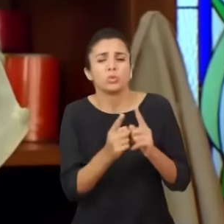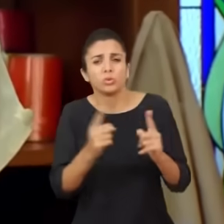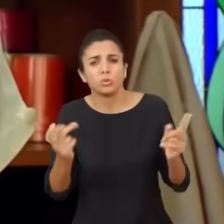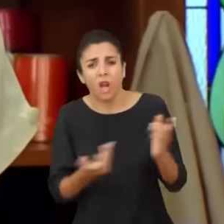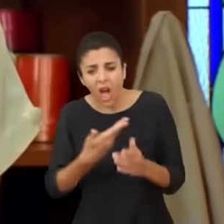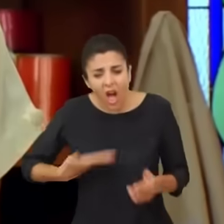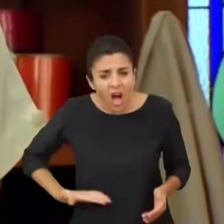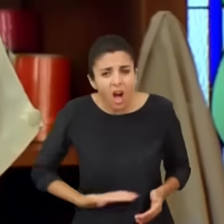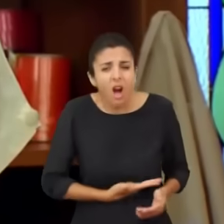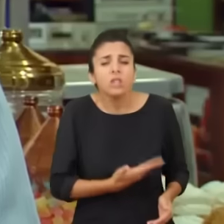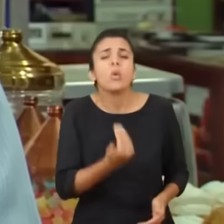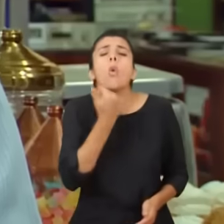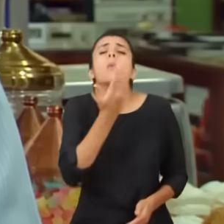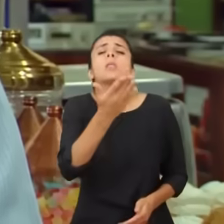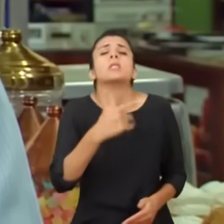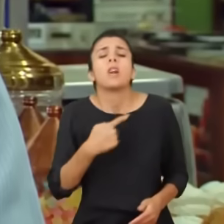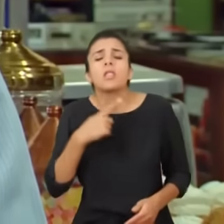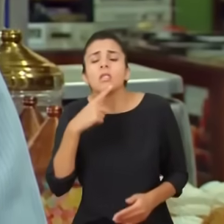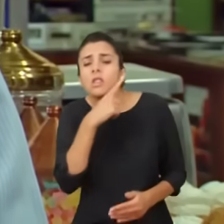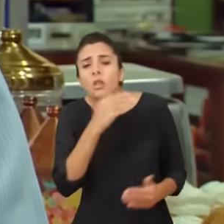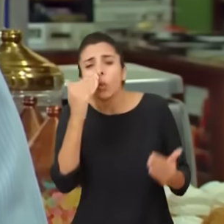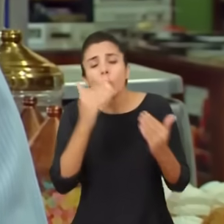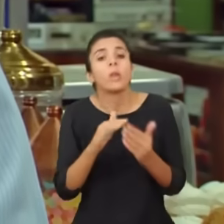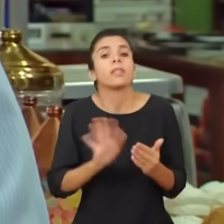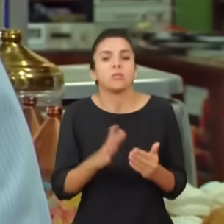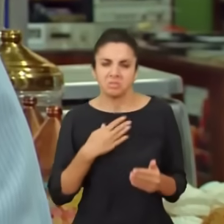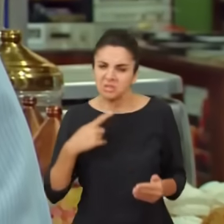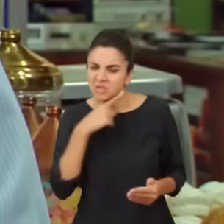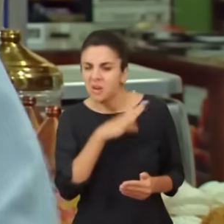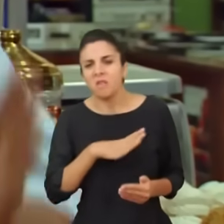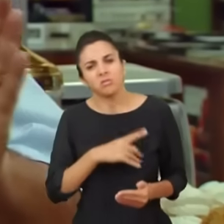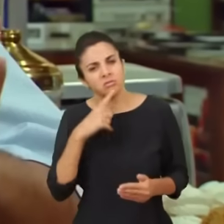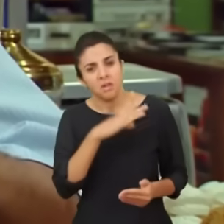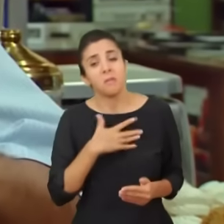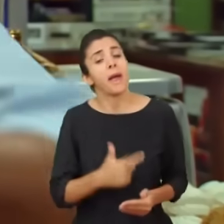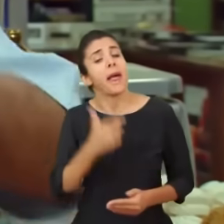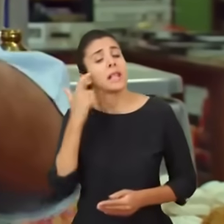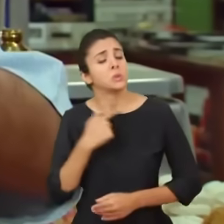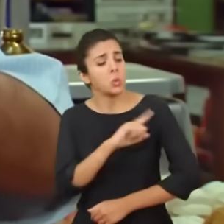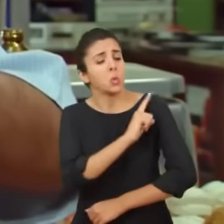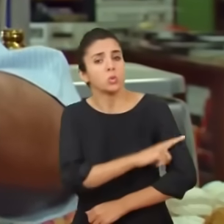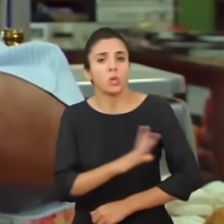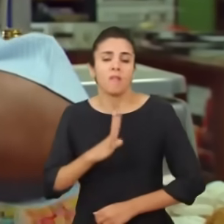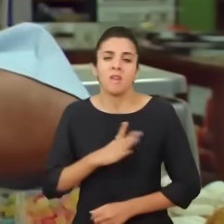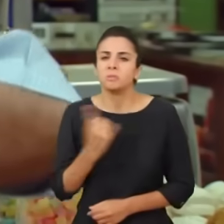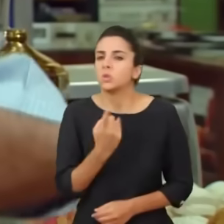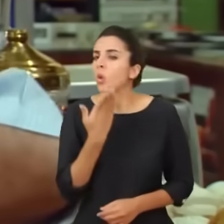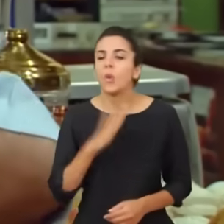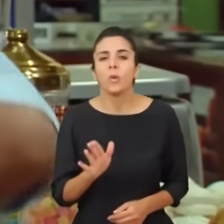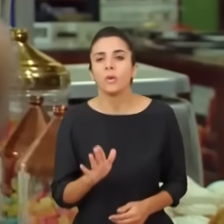Yani aç kalamazsın ki, dayanamazsın. Dayanırım ha. Dayanırım. Eski toprağa hiçbir şey olmaz.